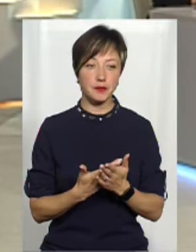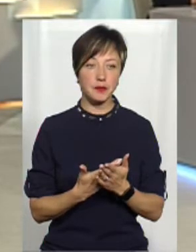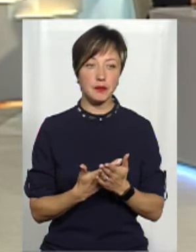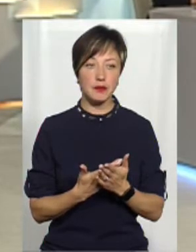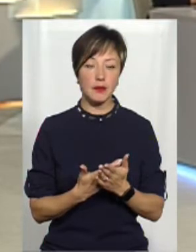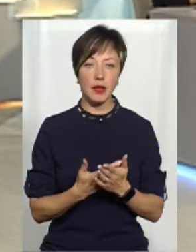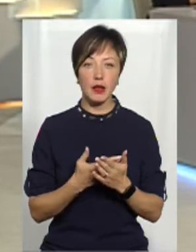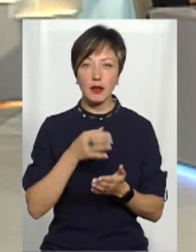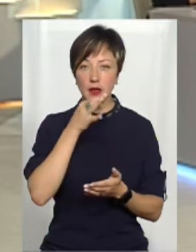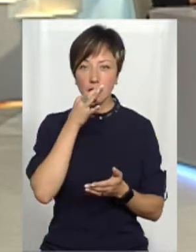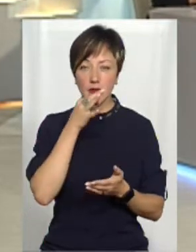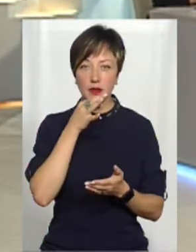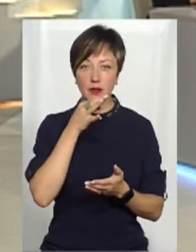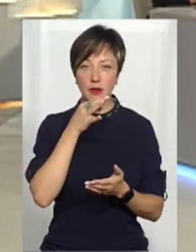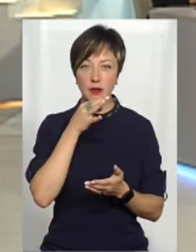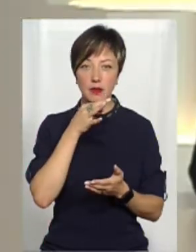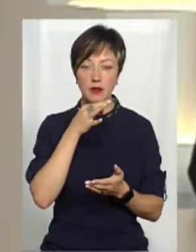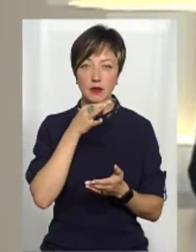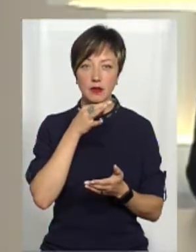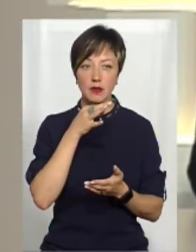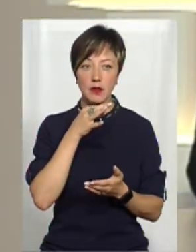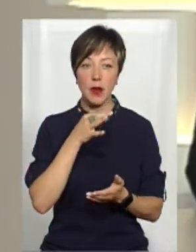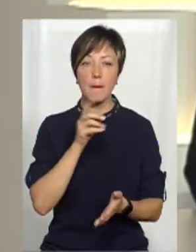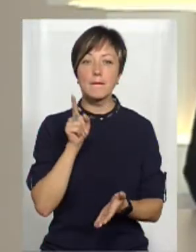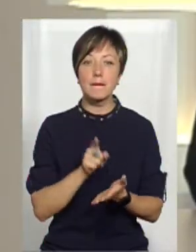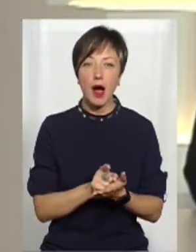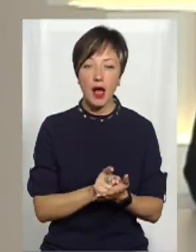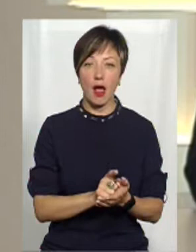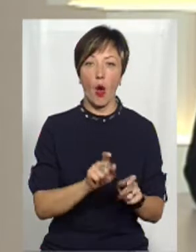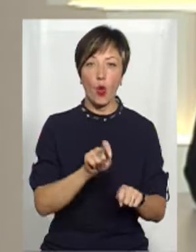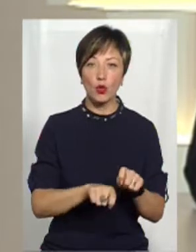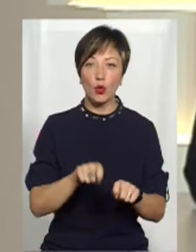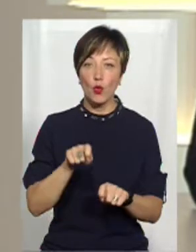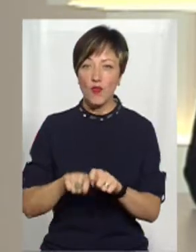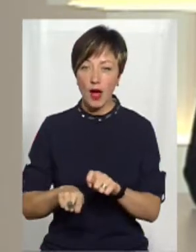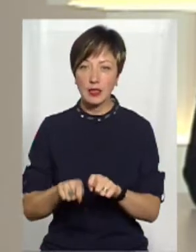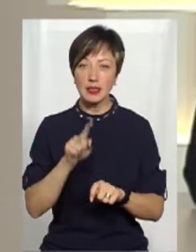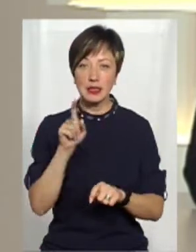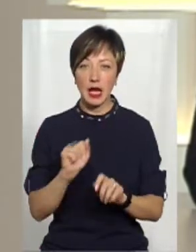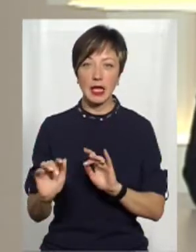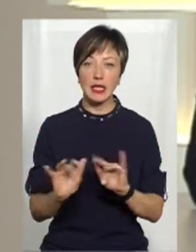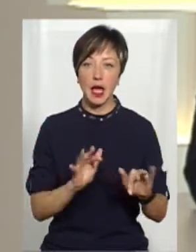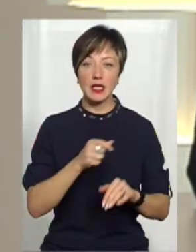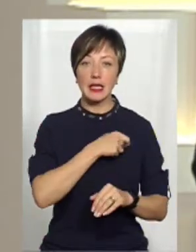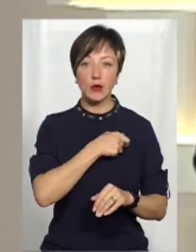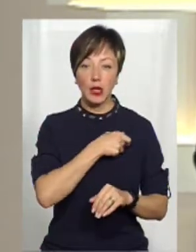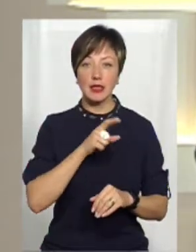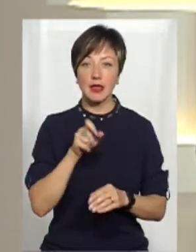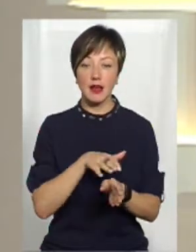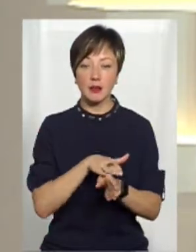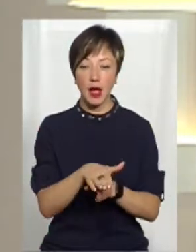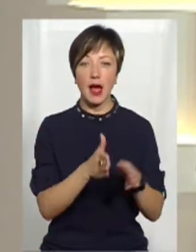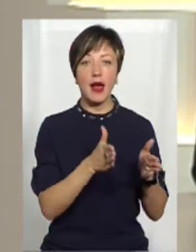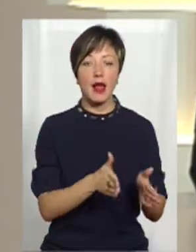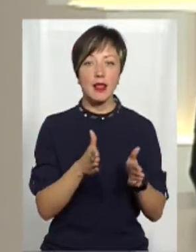яка відповідає, має контролювати, слідкувати за діяльністю депутатів, за